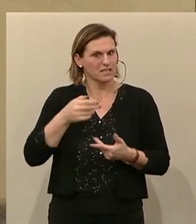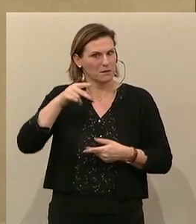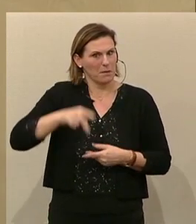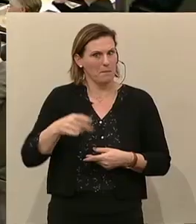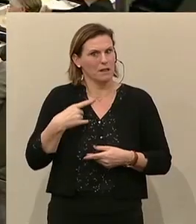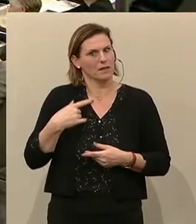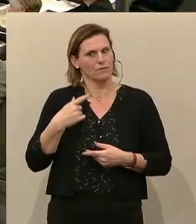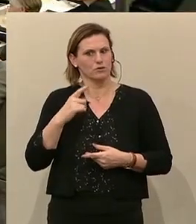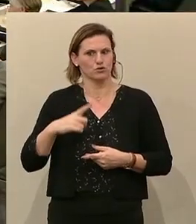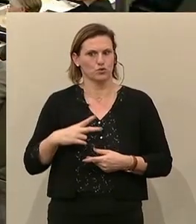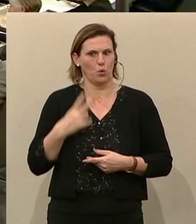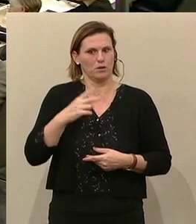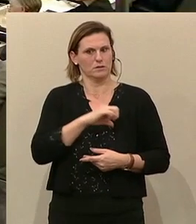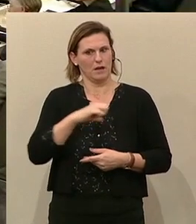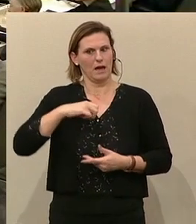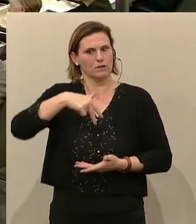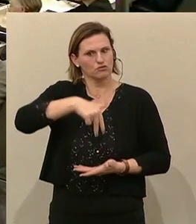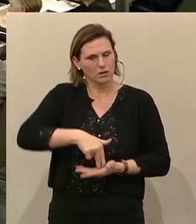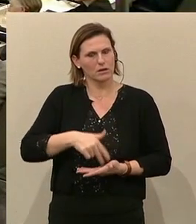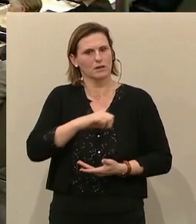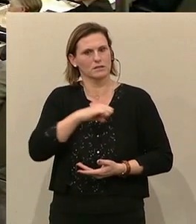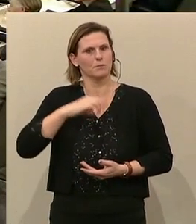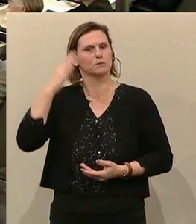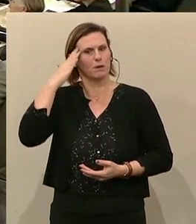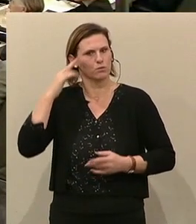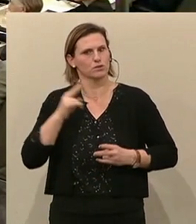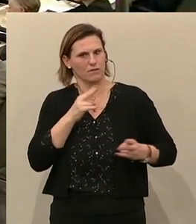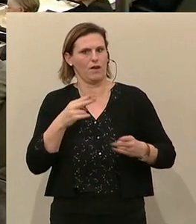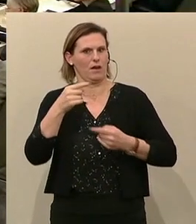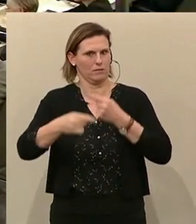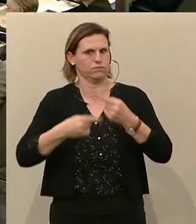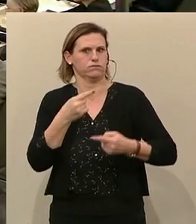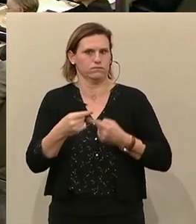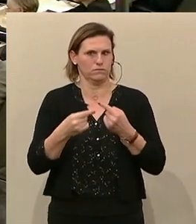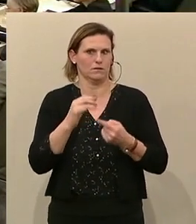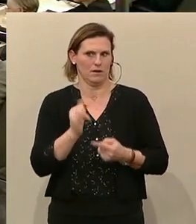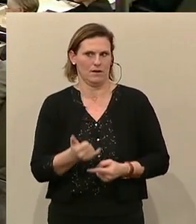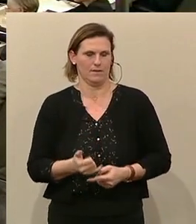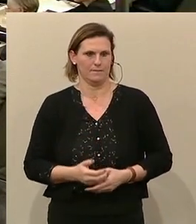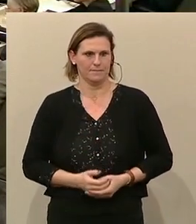stolz auf diesen eigenständigen und selbstbewussten Weg, den wir hier beschreiten werden.